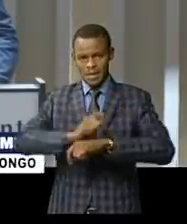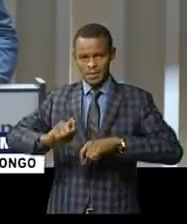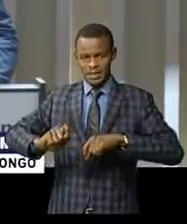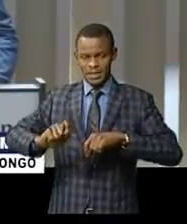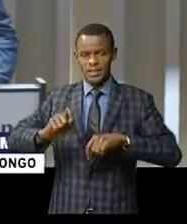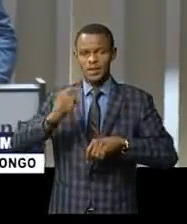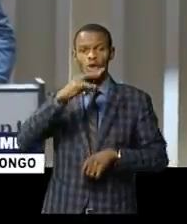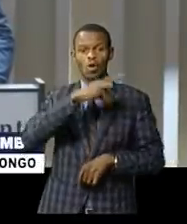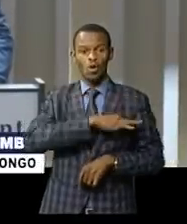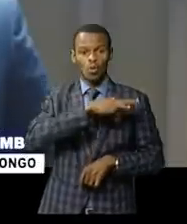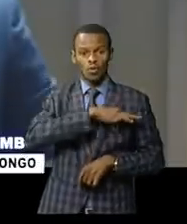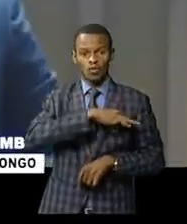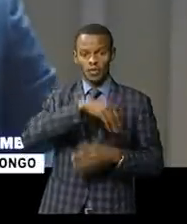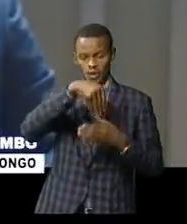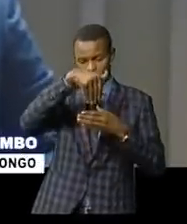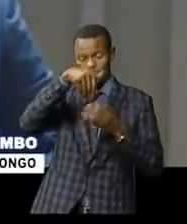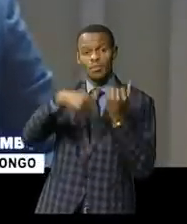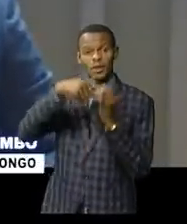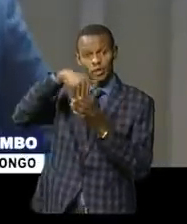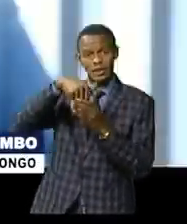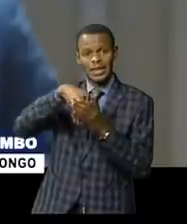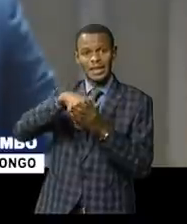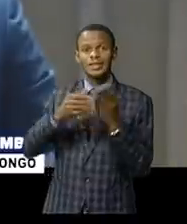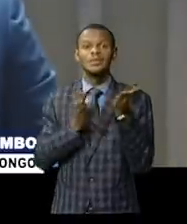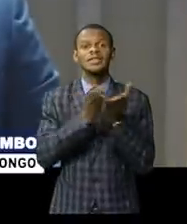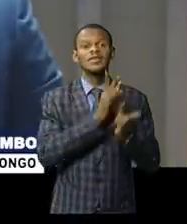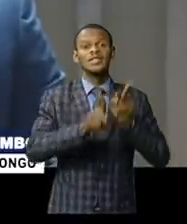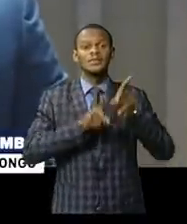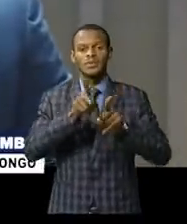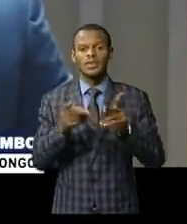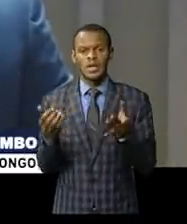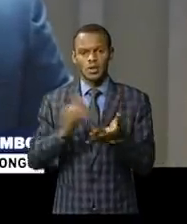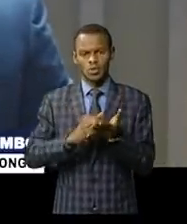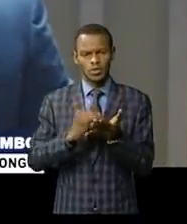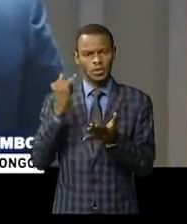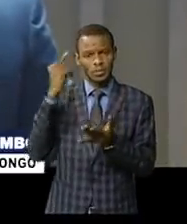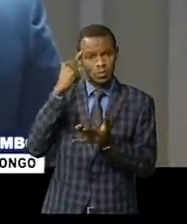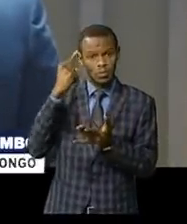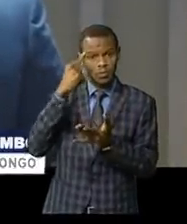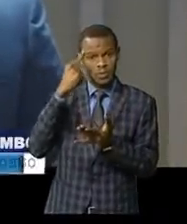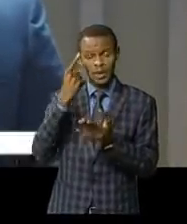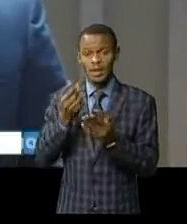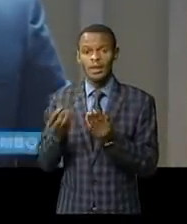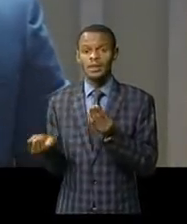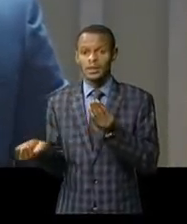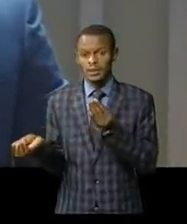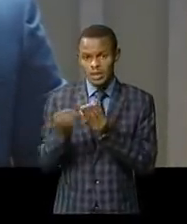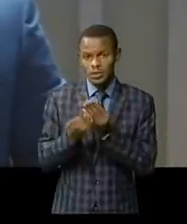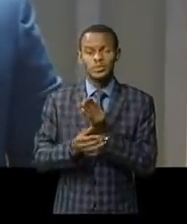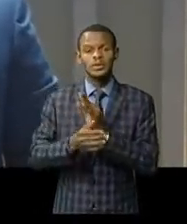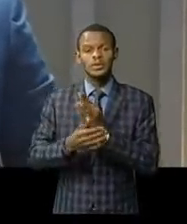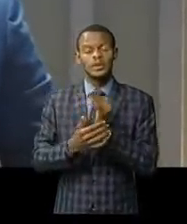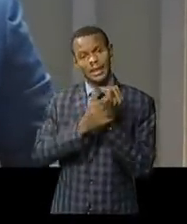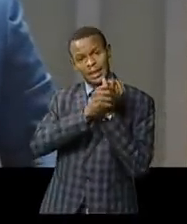usagers du service public. Enfin, j'entends renforcer les structures et filières assurant aussi bien